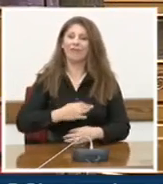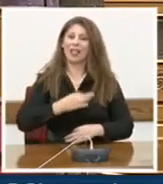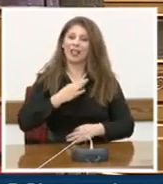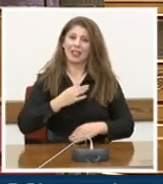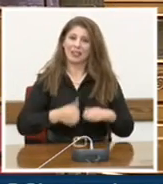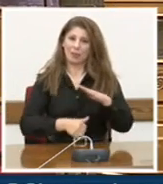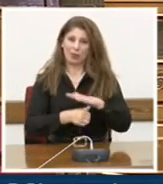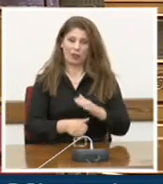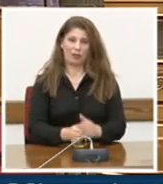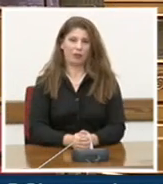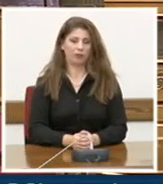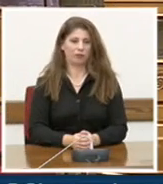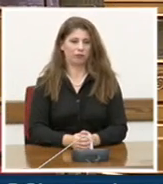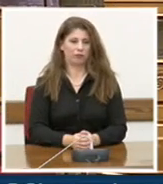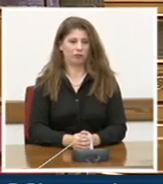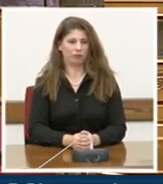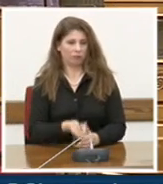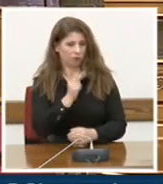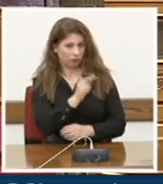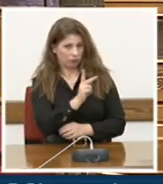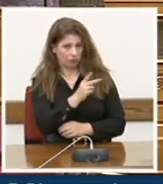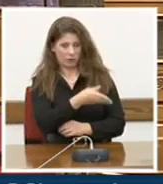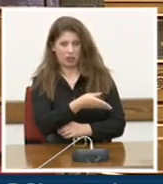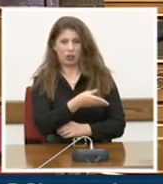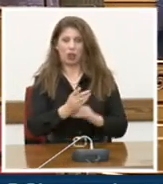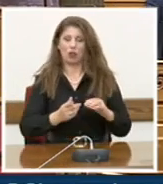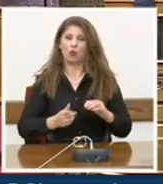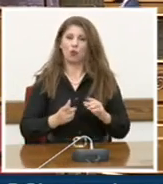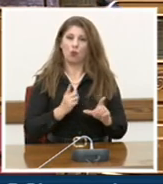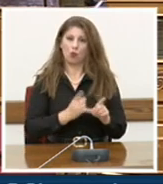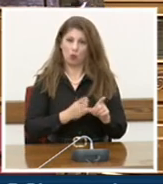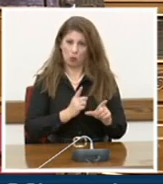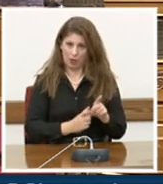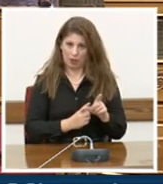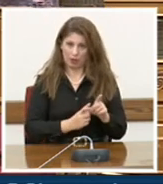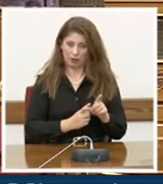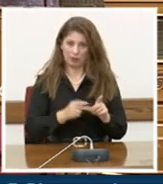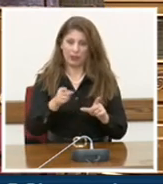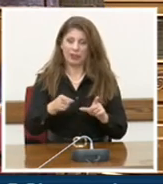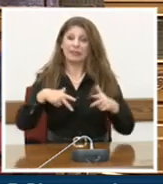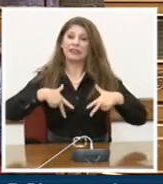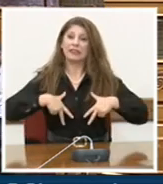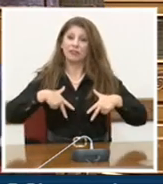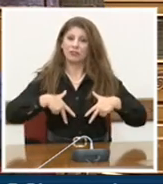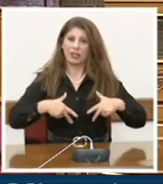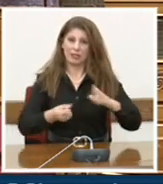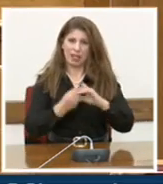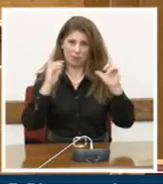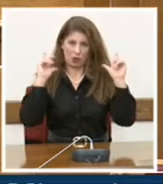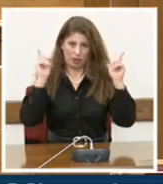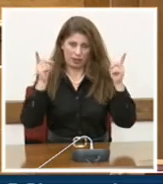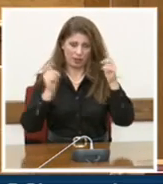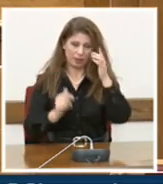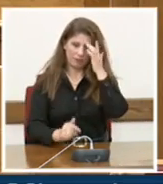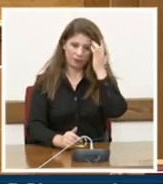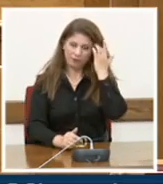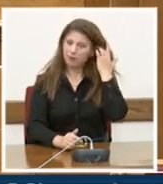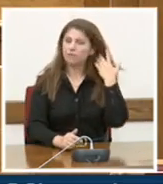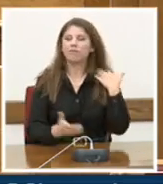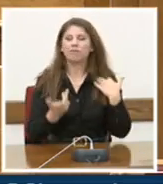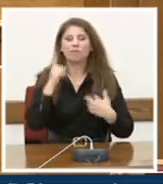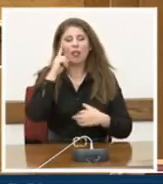μομφή του Κομμουνιστικού Κόμματος Ελλάδας προς την κυβέρνηση της Νέας Δημοκρατίας είναι δεδομένη